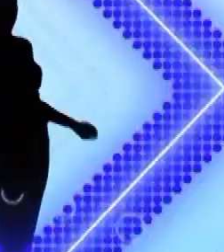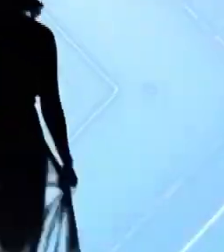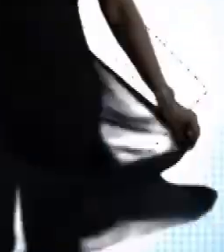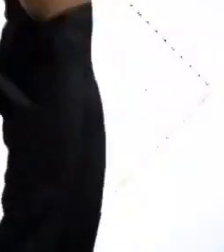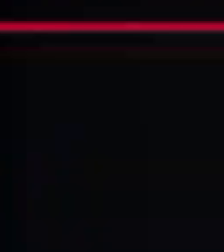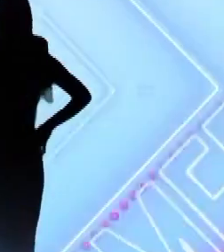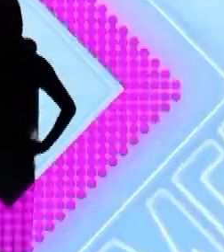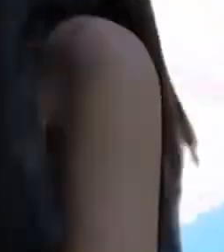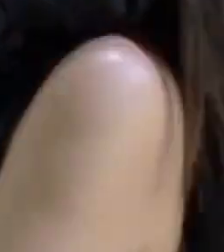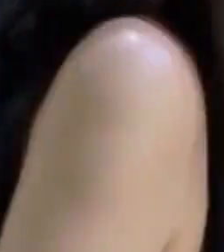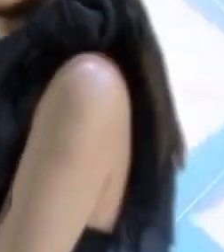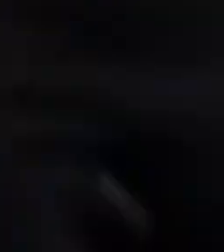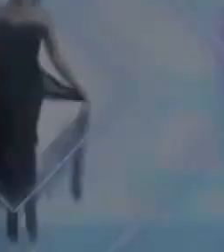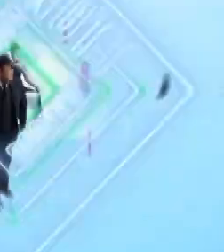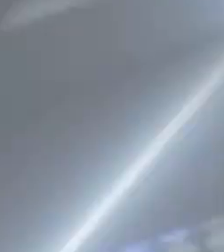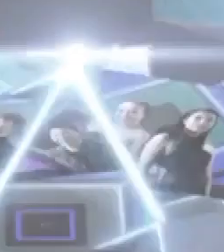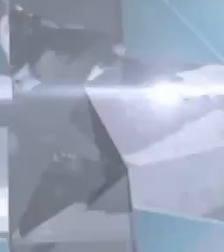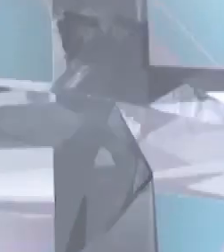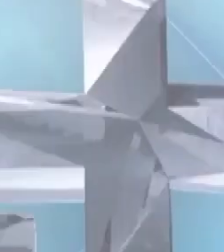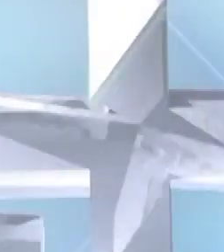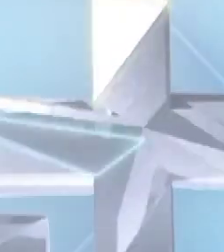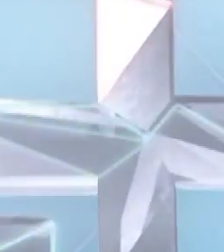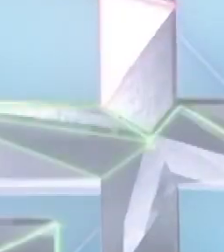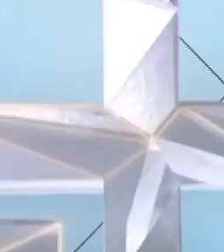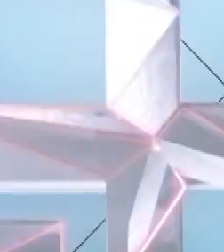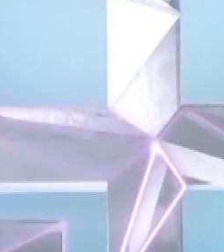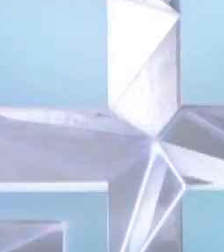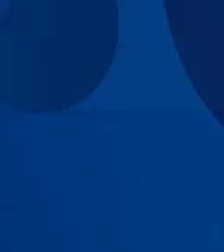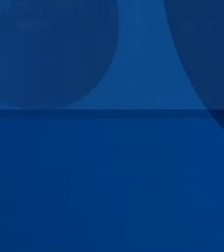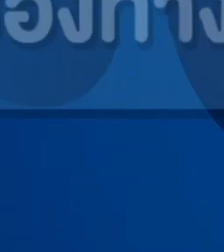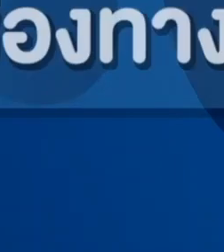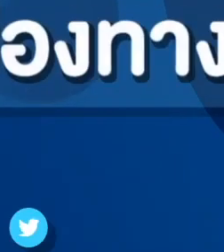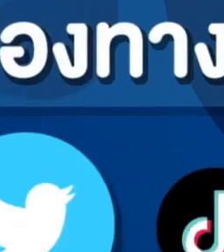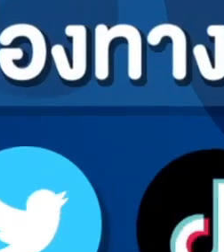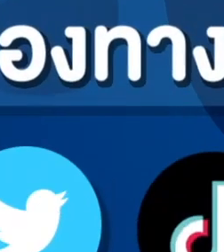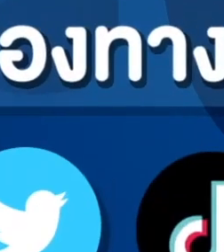แชชสดๆสโอ